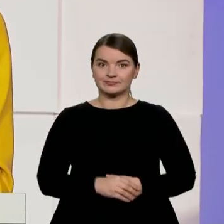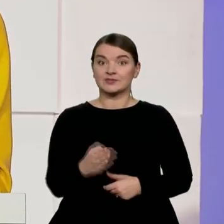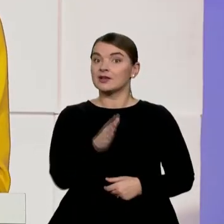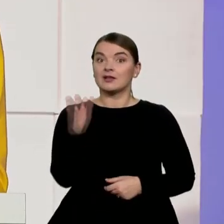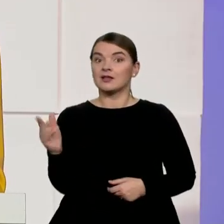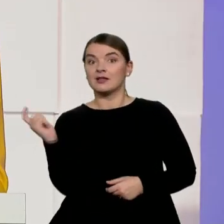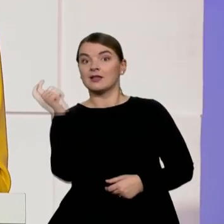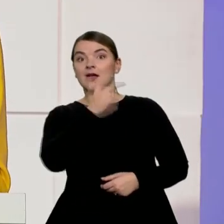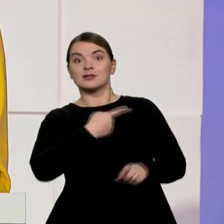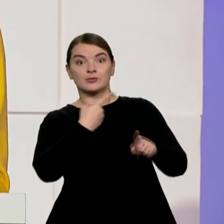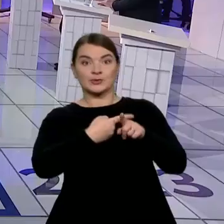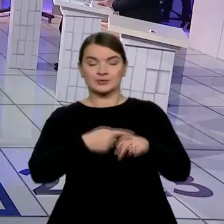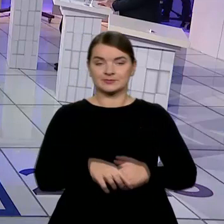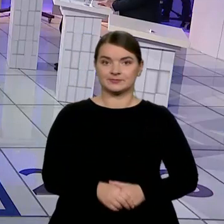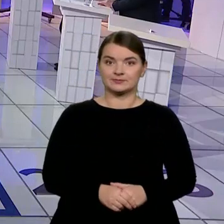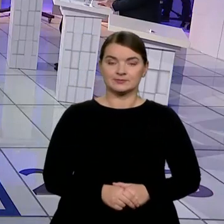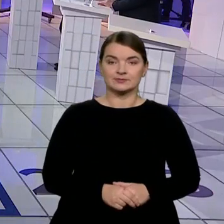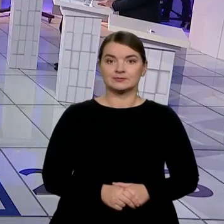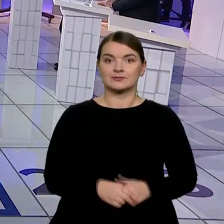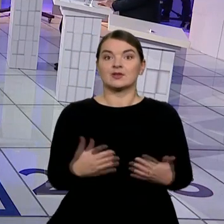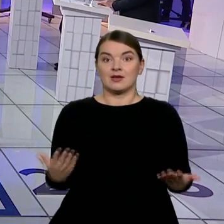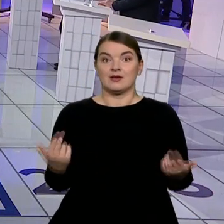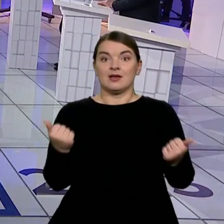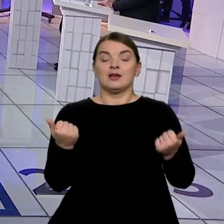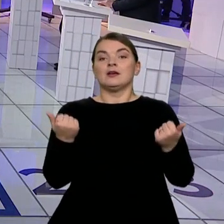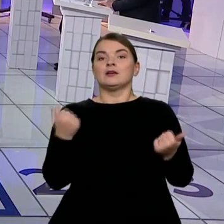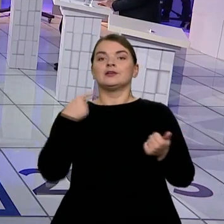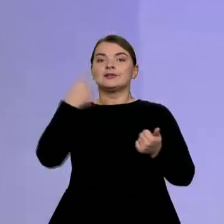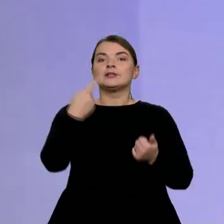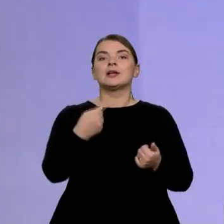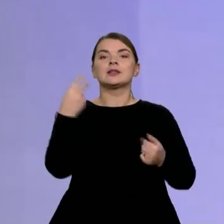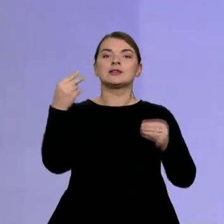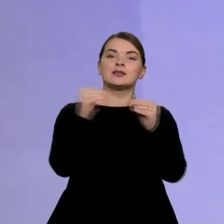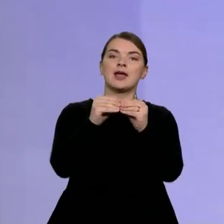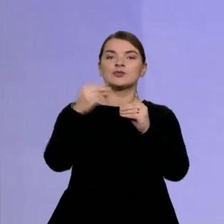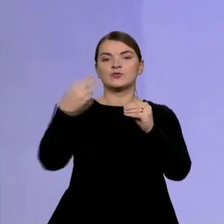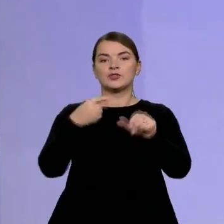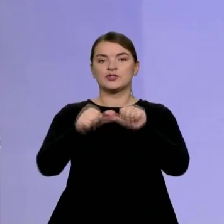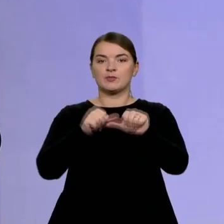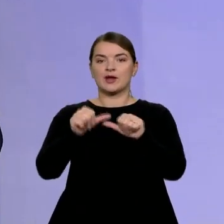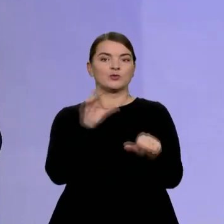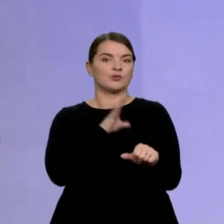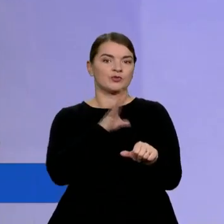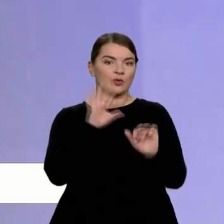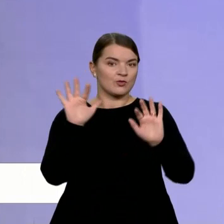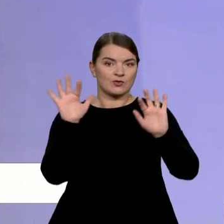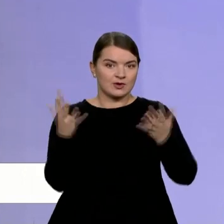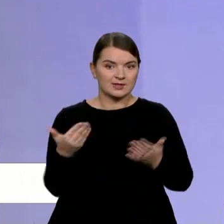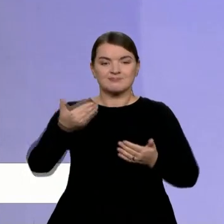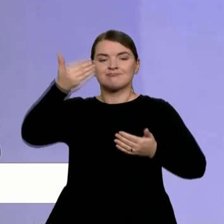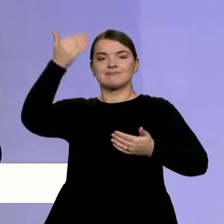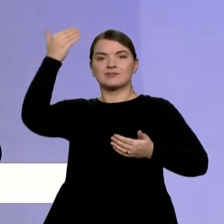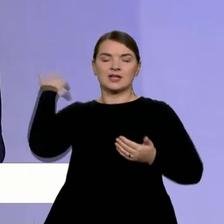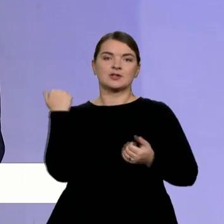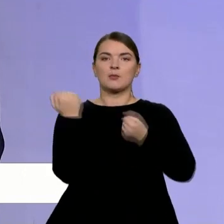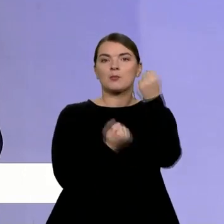atsakymas. Na, visų pirma, kalbant, kas buvo prieš 10-20 metų, tai viskas labai pasikeitė, žmonės neturėjo tiek